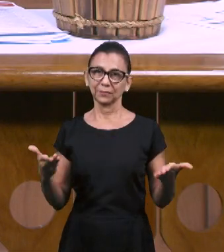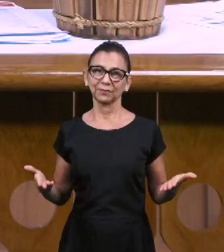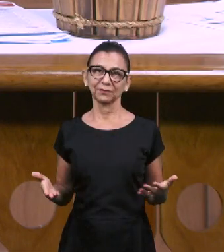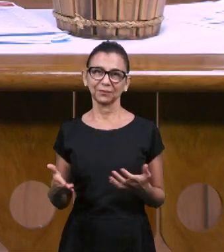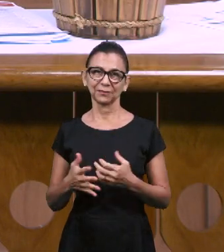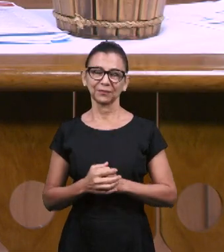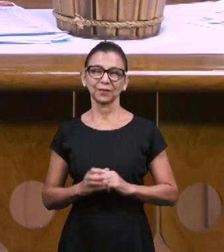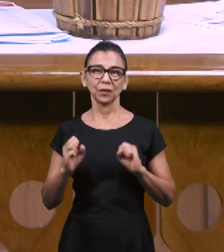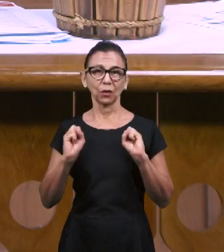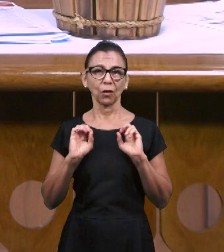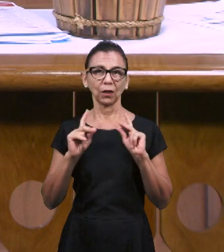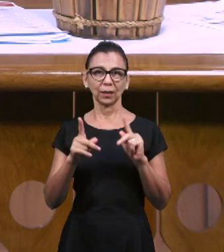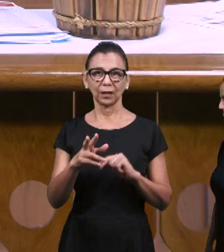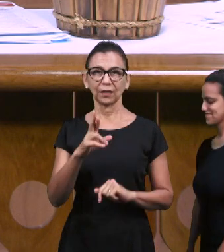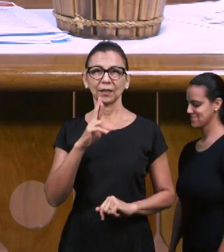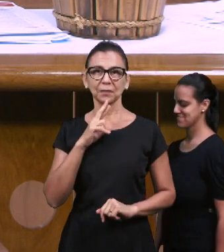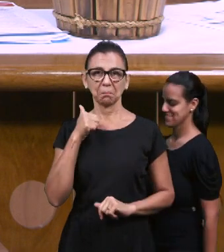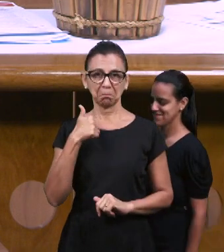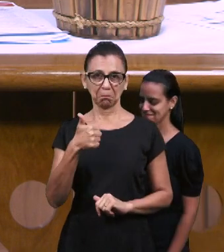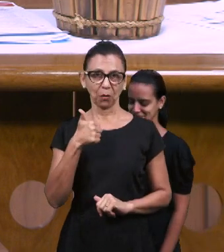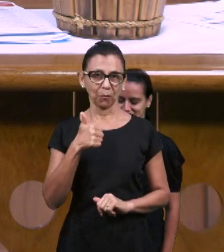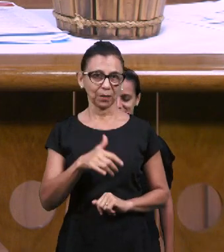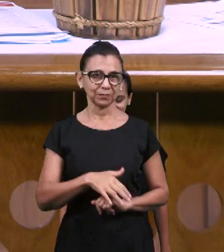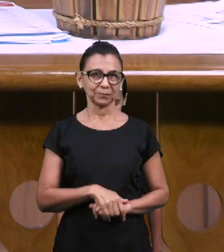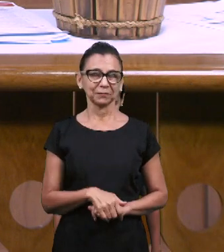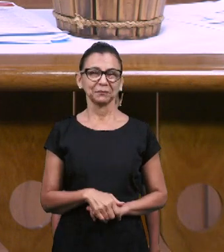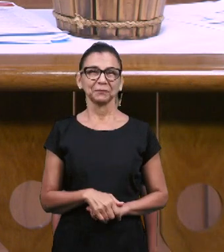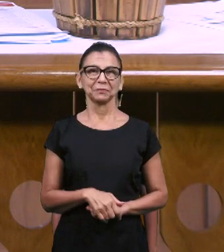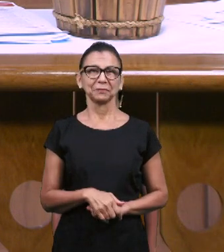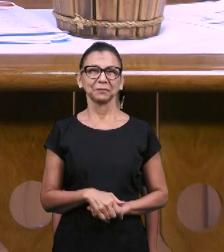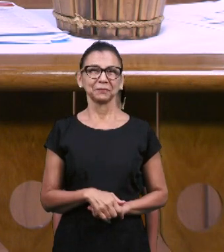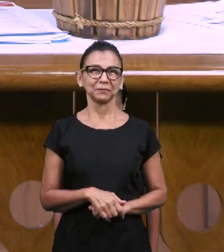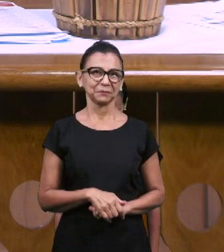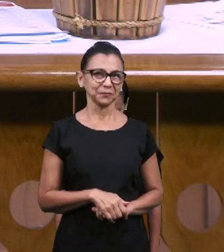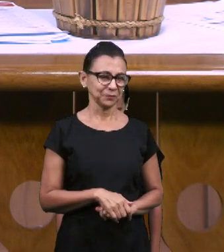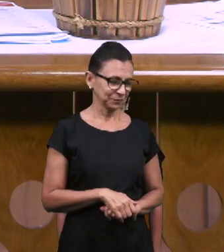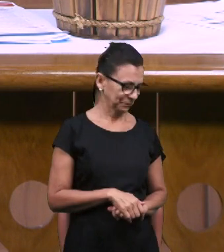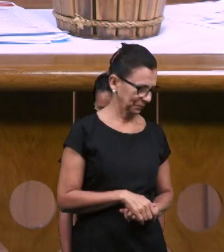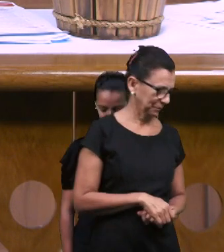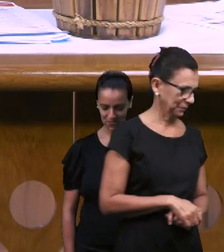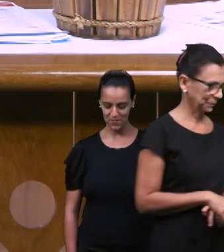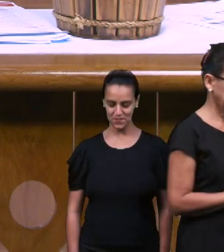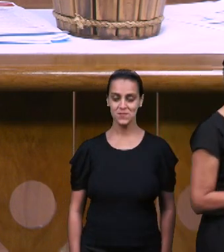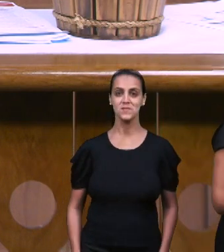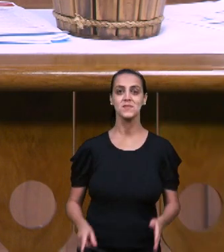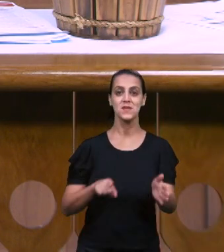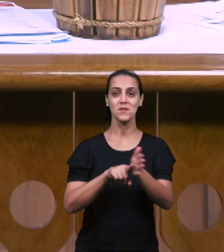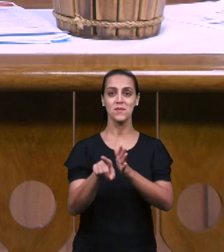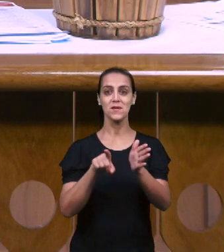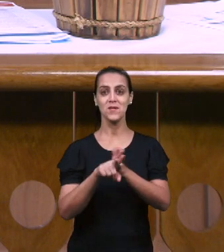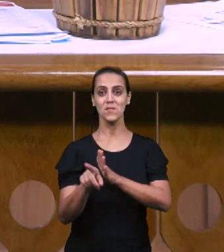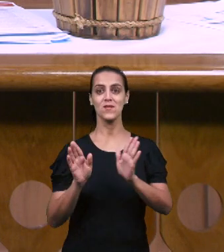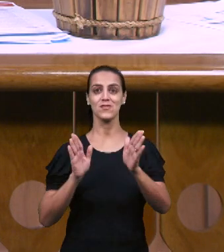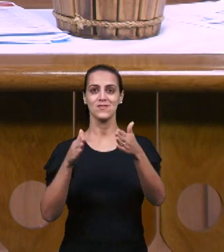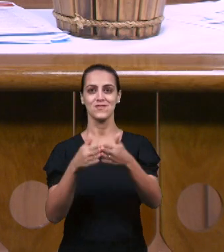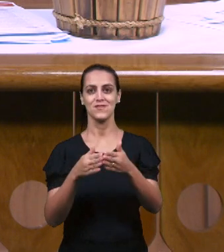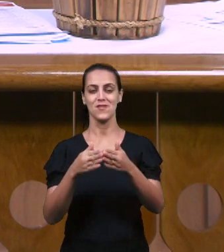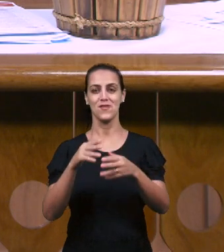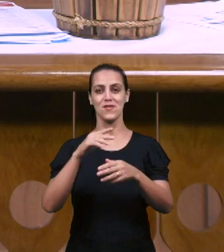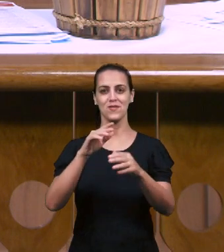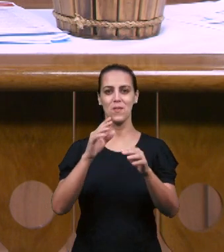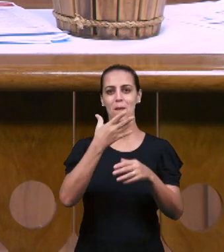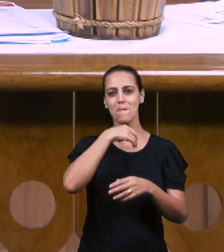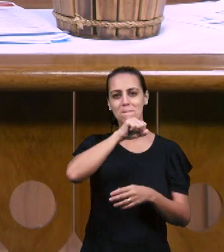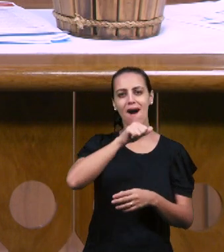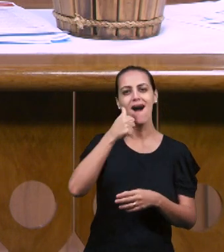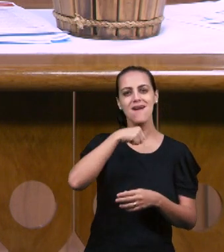Très bien la réponse en famille. La question a été adressée aux pères et aux enfants. Nous sommes heureux. Ils sont